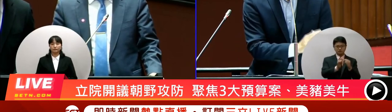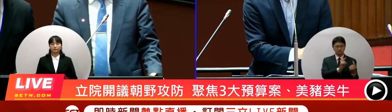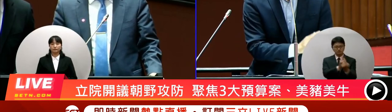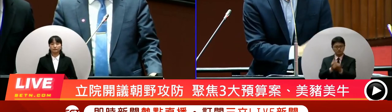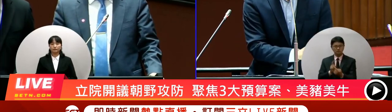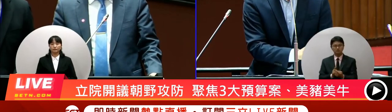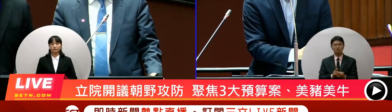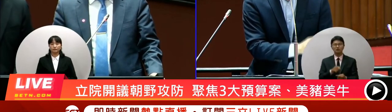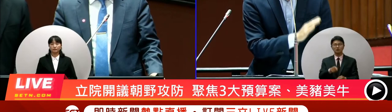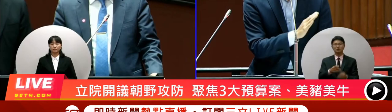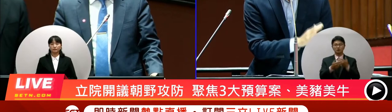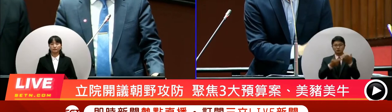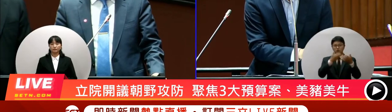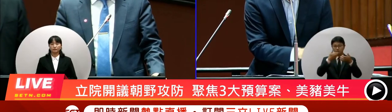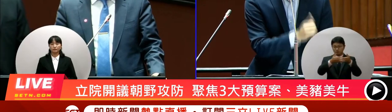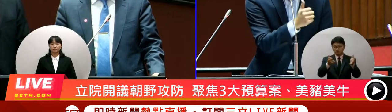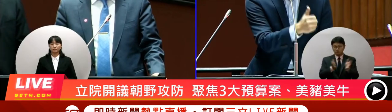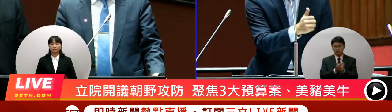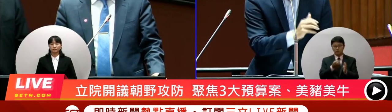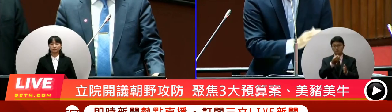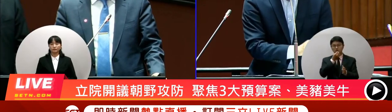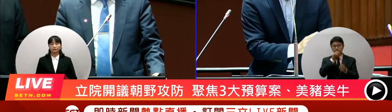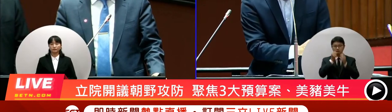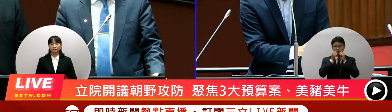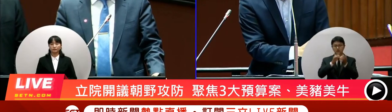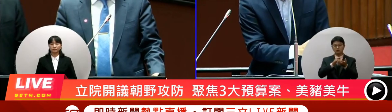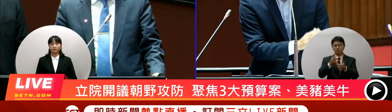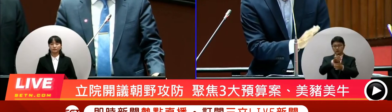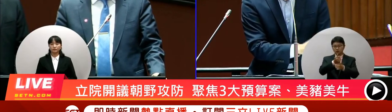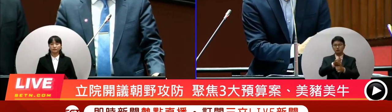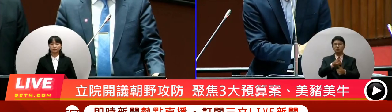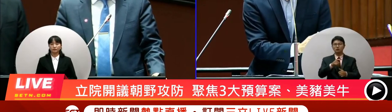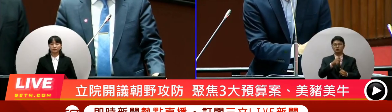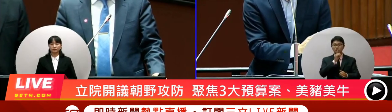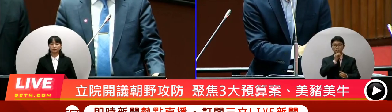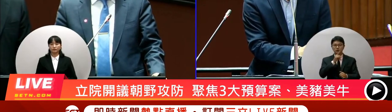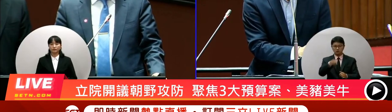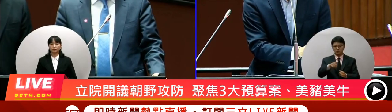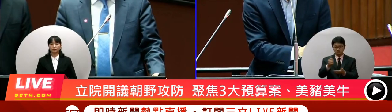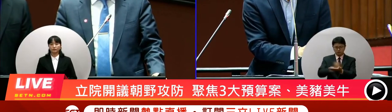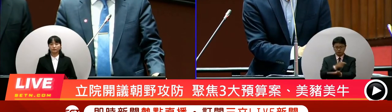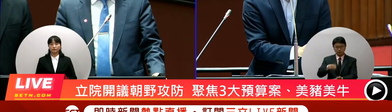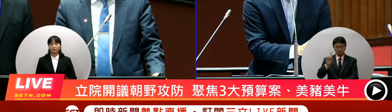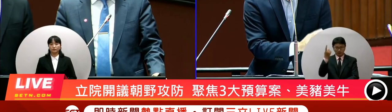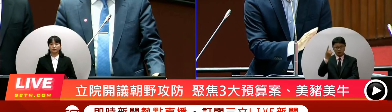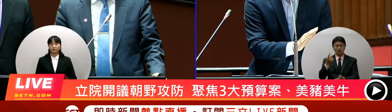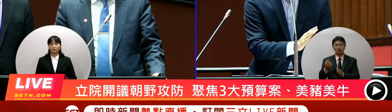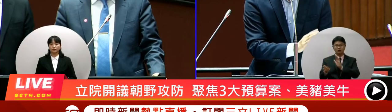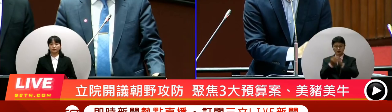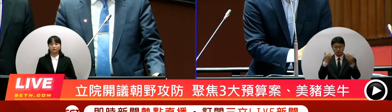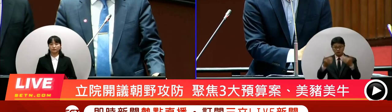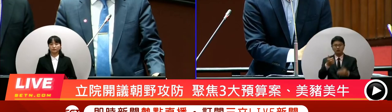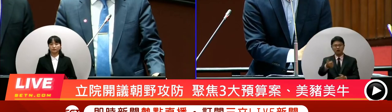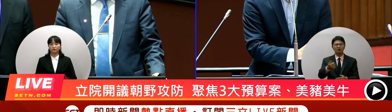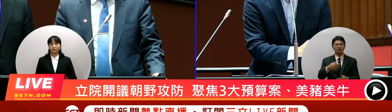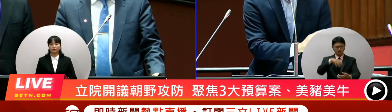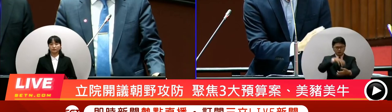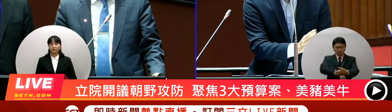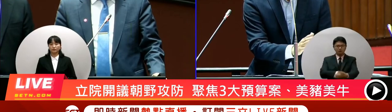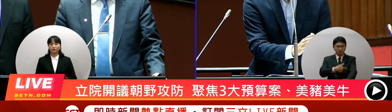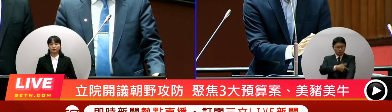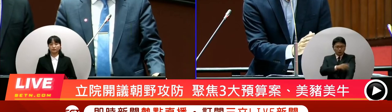部食药署公告标示产地很好，但是你没有标示是否含瘦肉精，民众没办法接受，因为